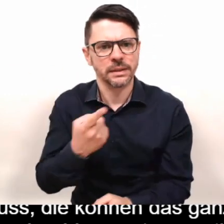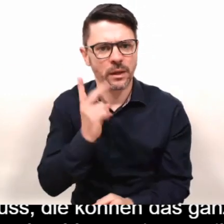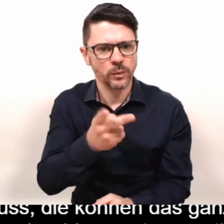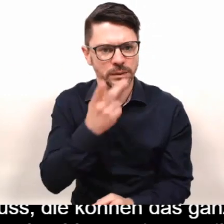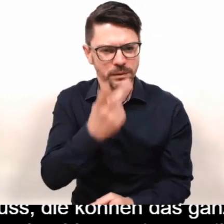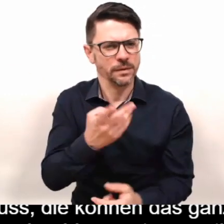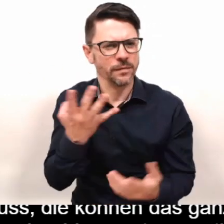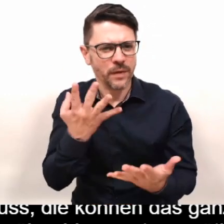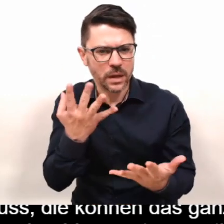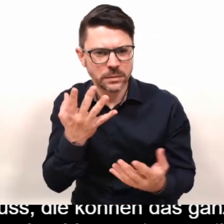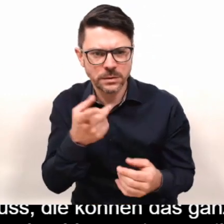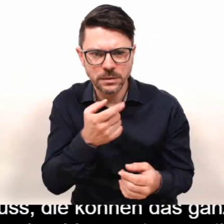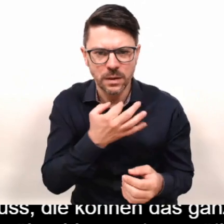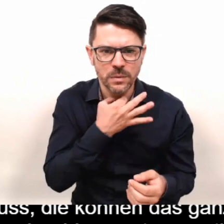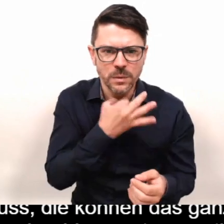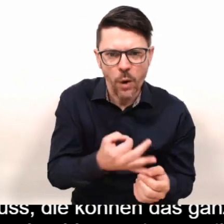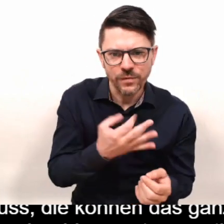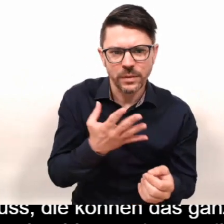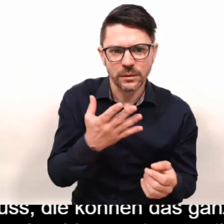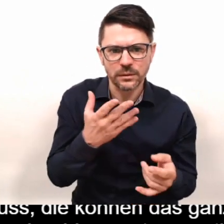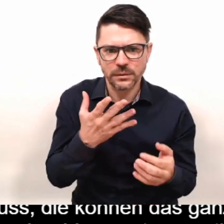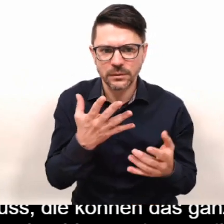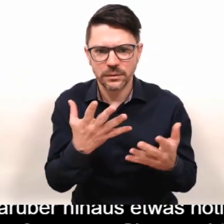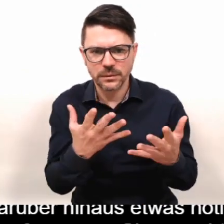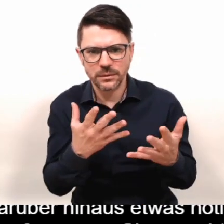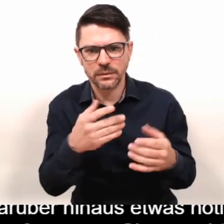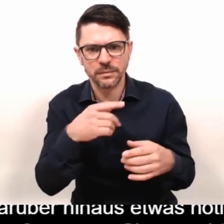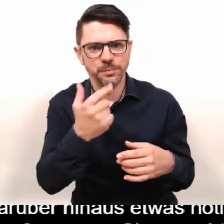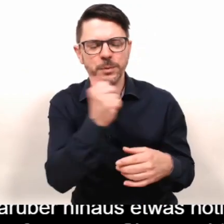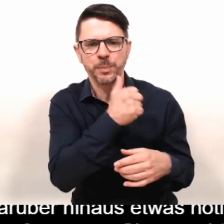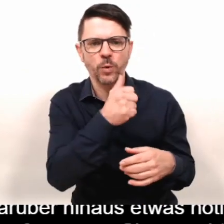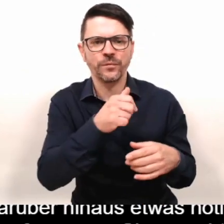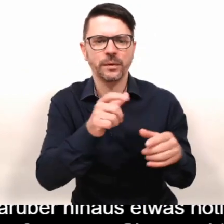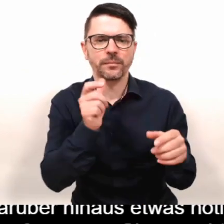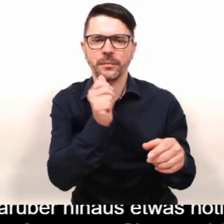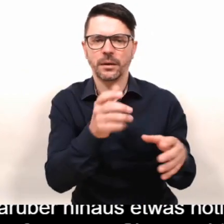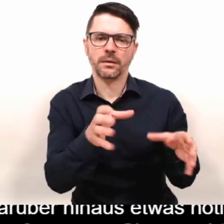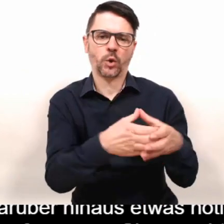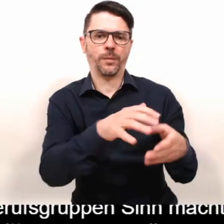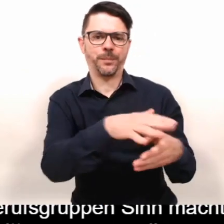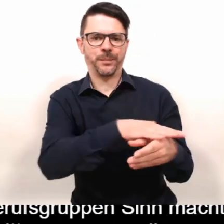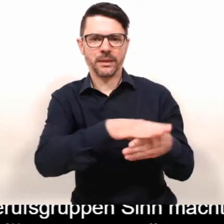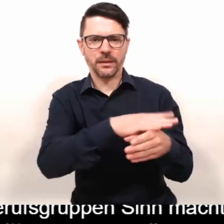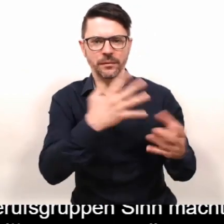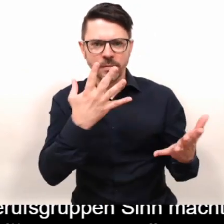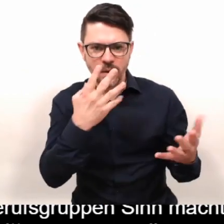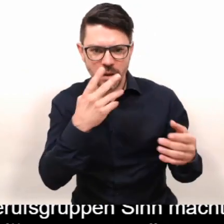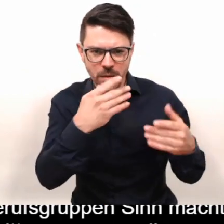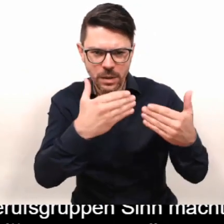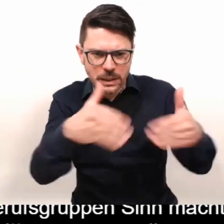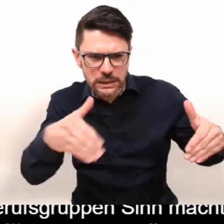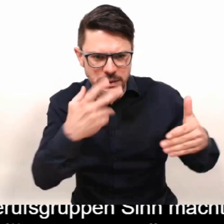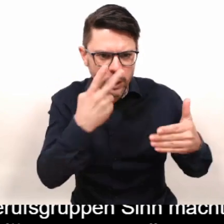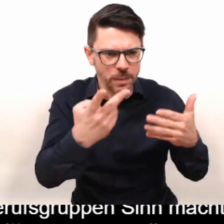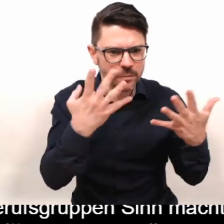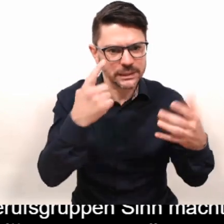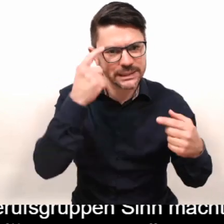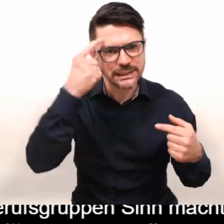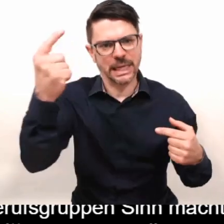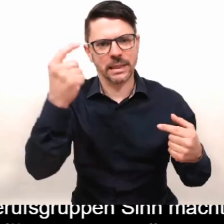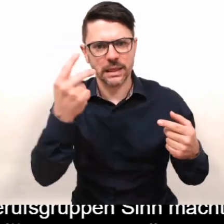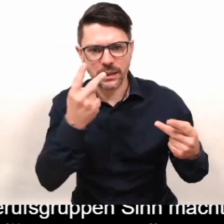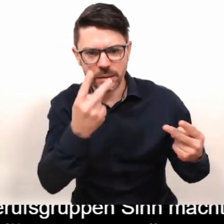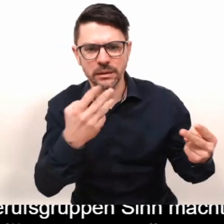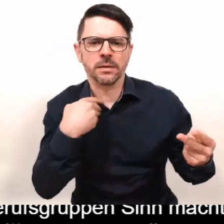Leute jeder mit seinem Kumpel kommt, dann kann der sich natürlich jeweils mit seinem Kumpel, der seine Bezugsperson